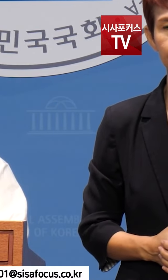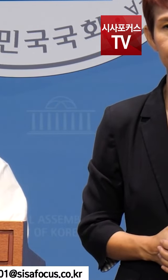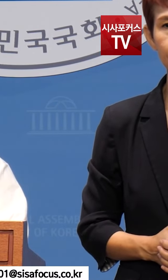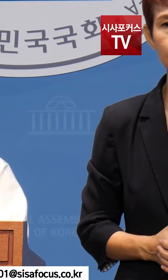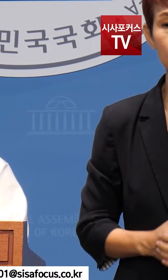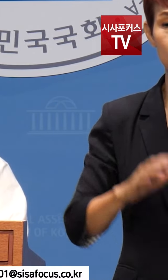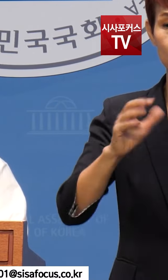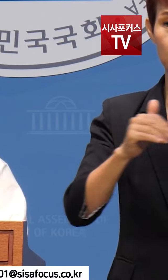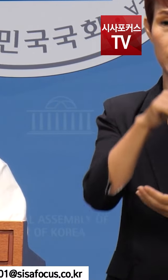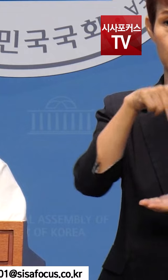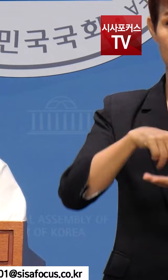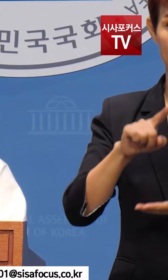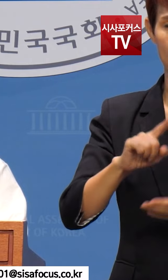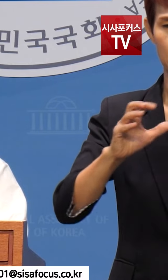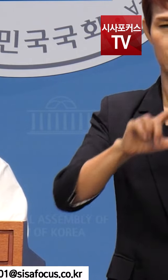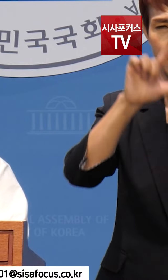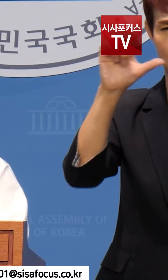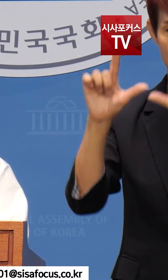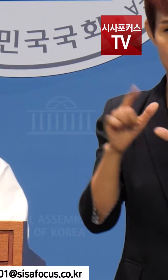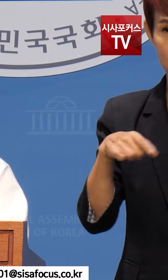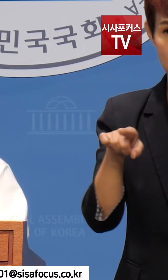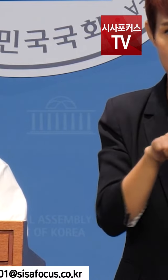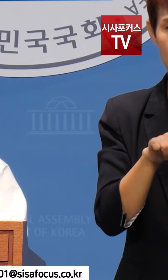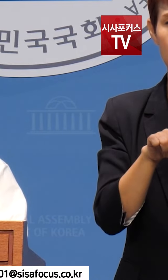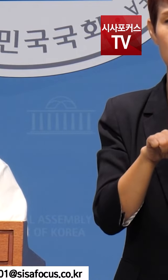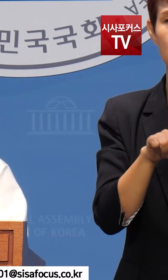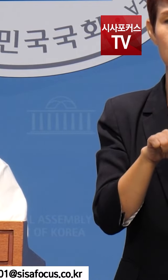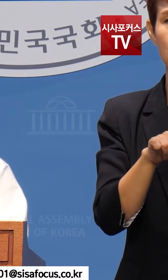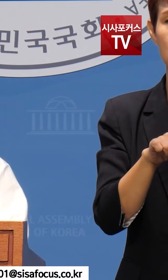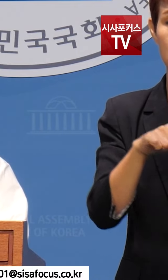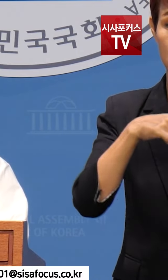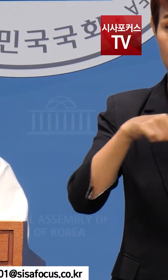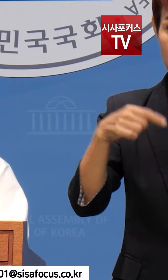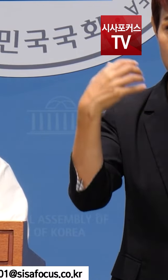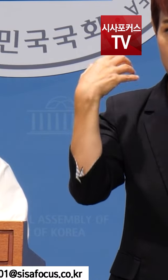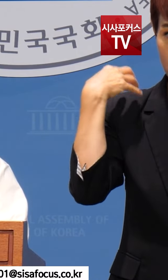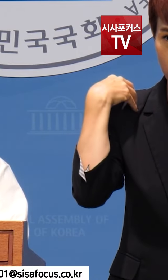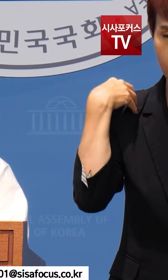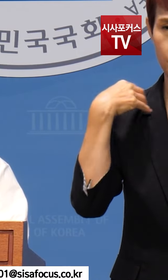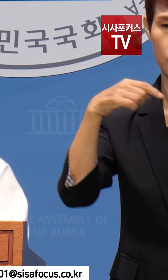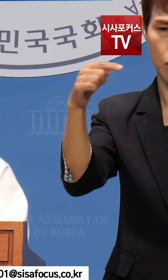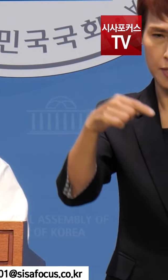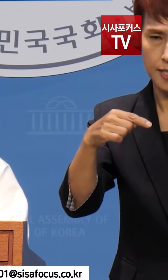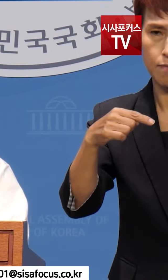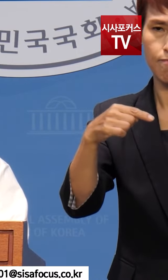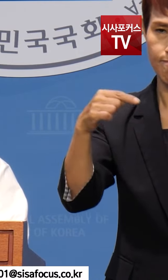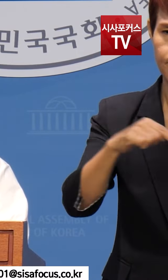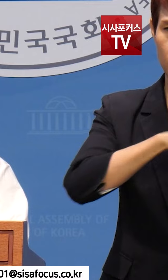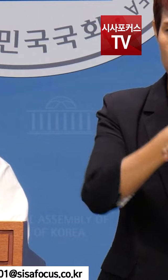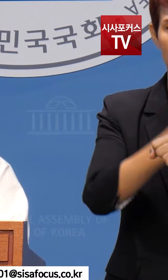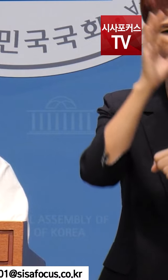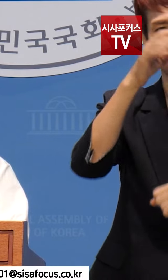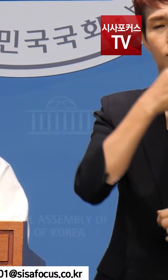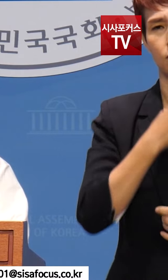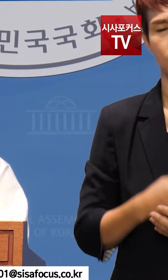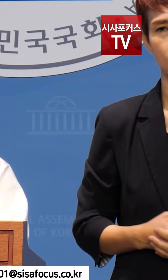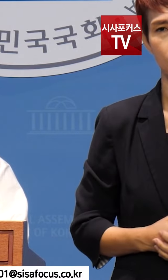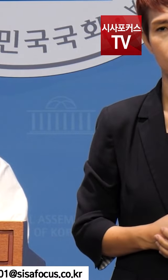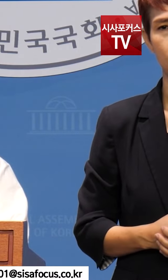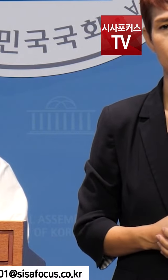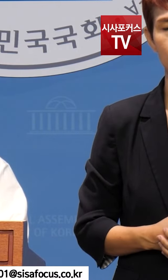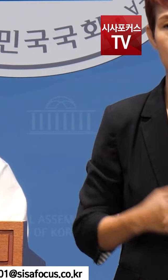우리 국민은 민생을 향한 정치권의 협치 정신과 협상 능력을 보고 싶습니다.